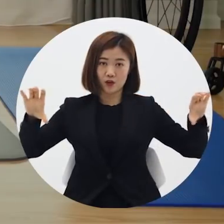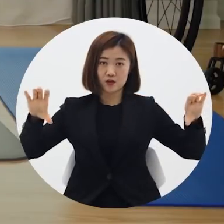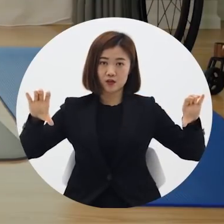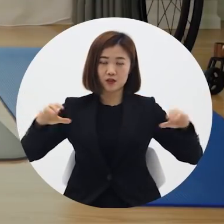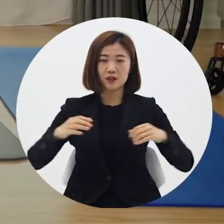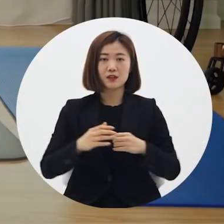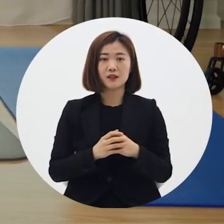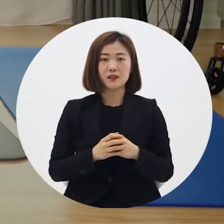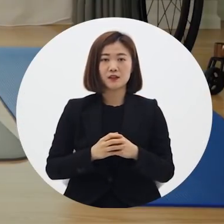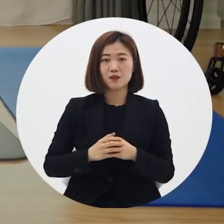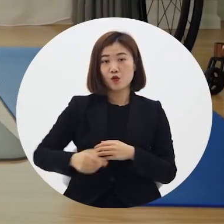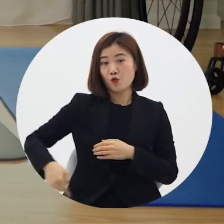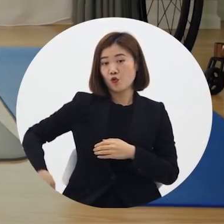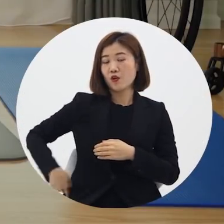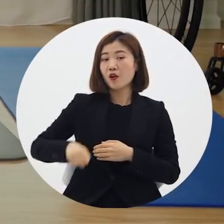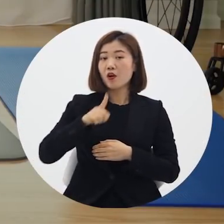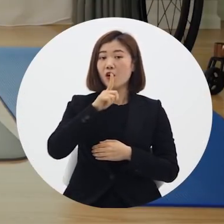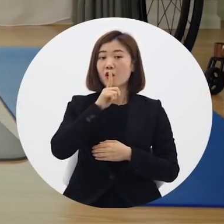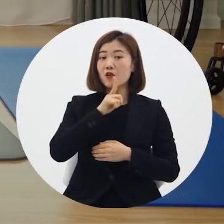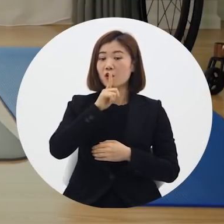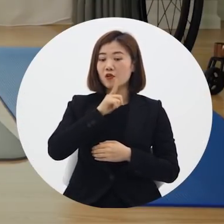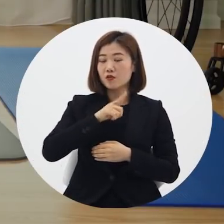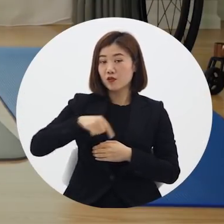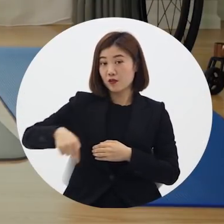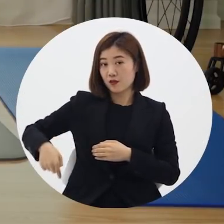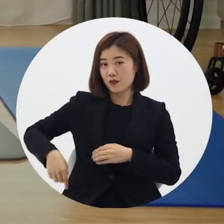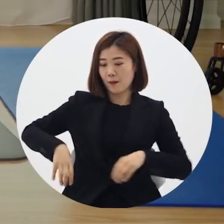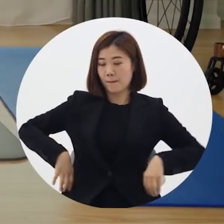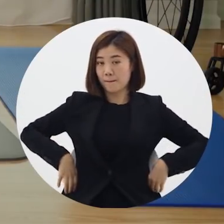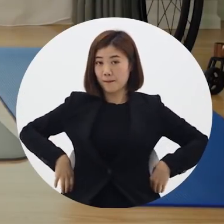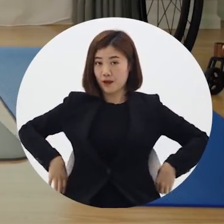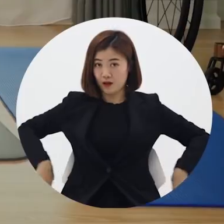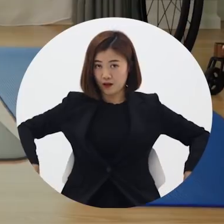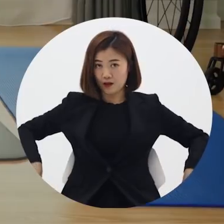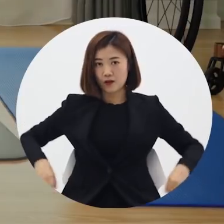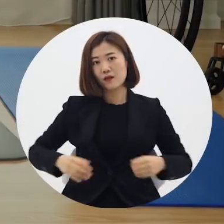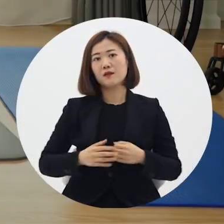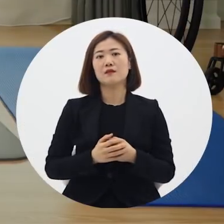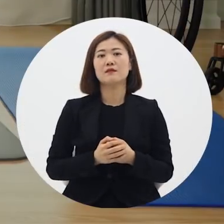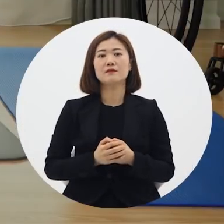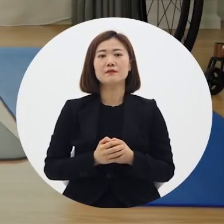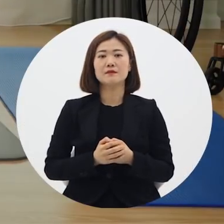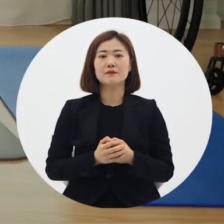이렇게 엉덩이 끝쪽에 맞춰주시고요.